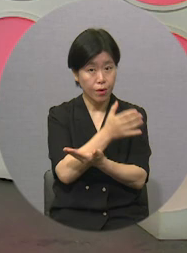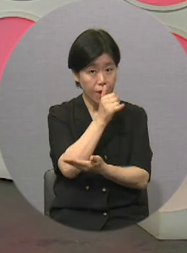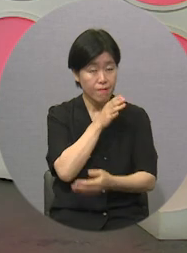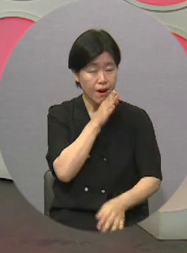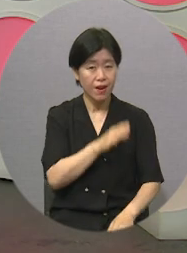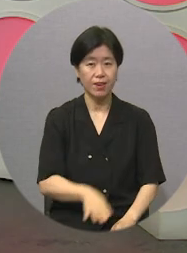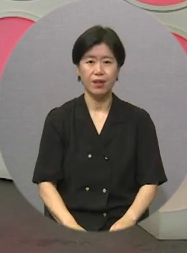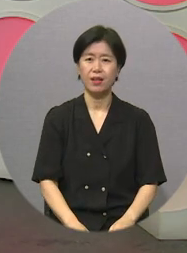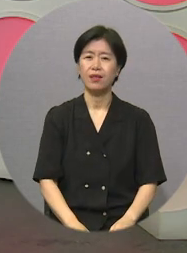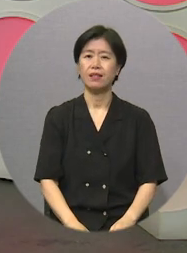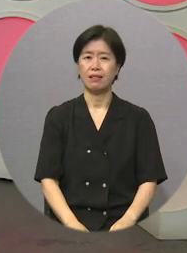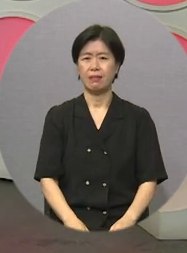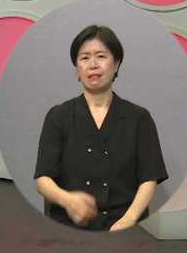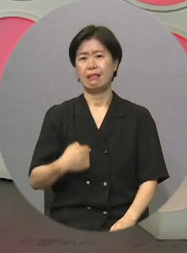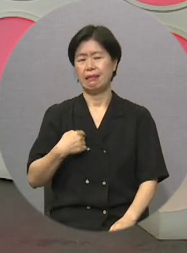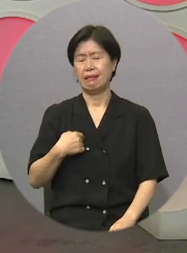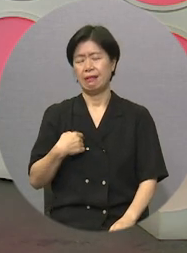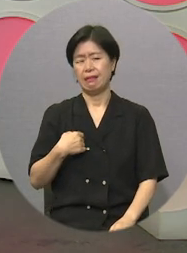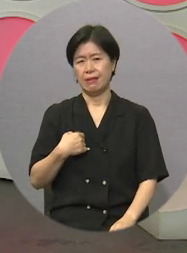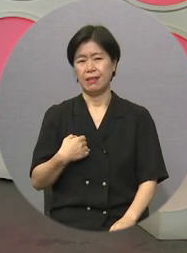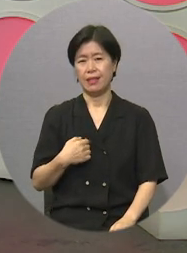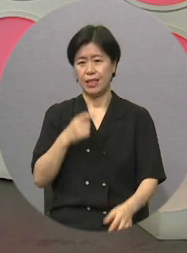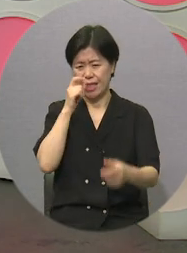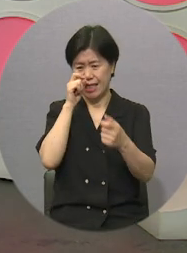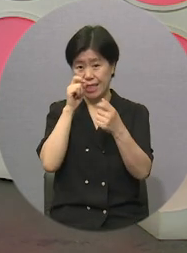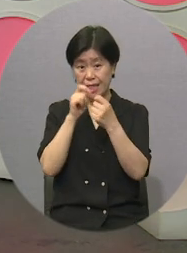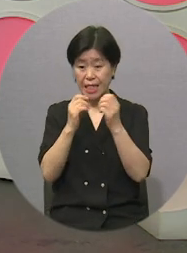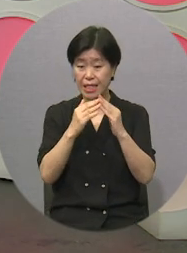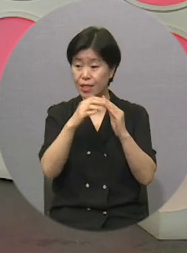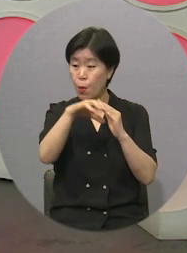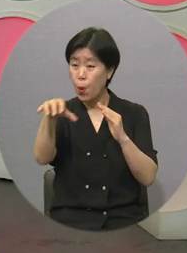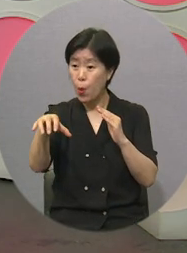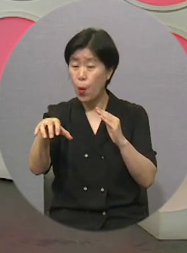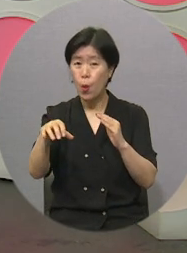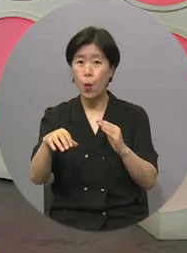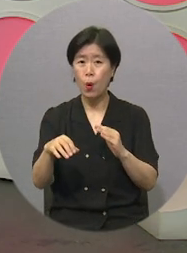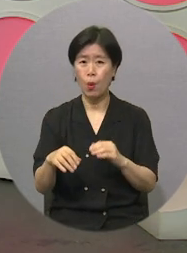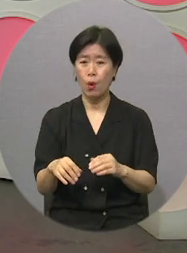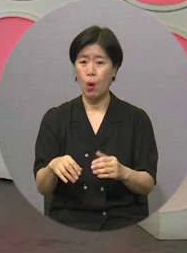정도가 아니라 그 집에 뭐 숟가락이 몇 개인지 뭐 한지 뭐다 알아요. 그냥